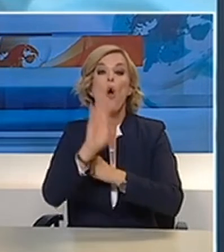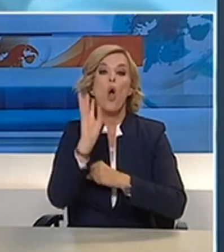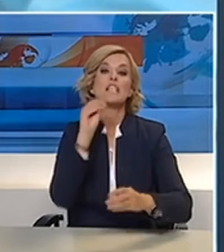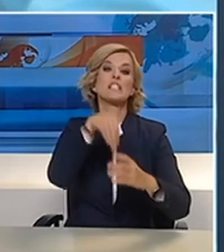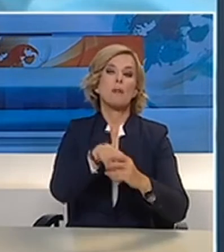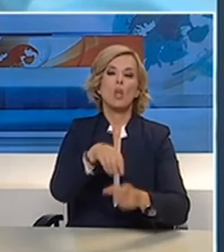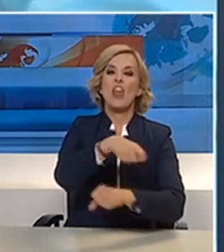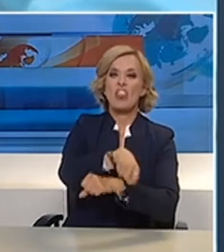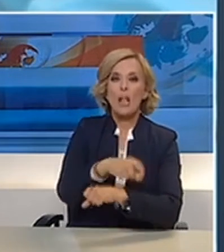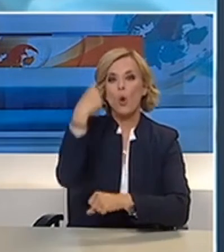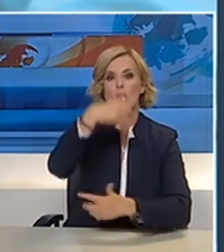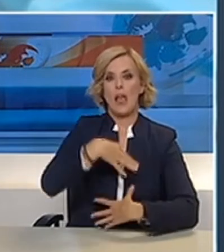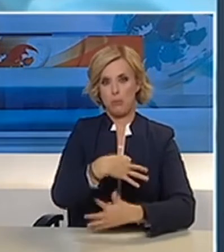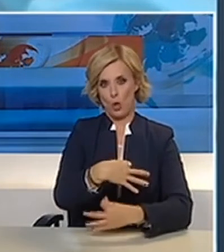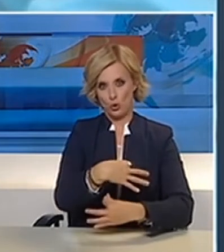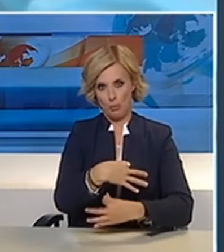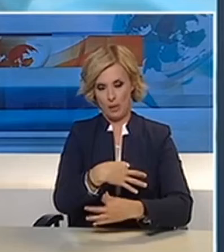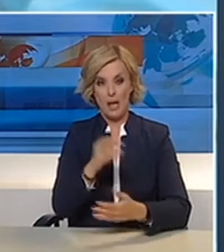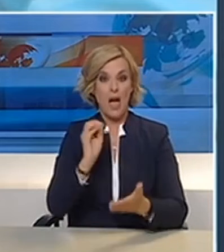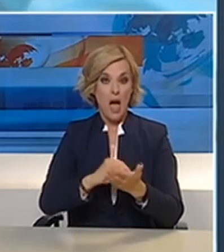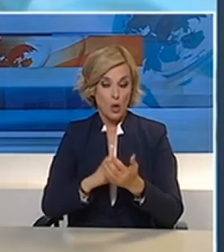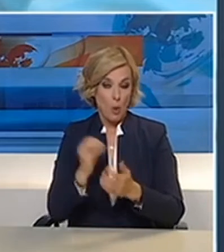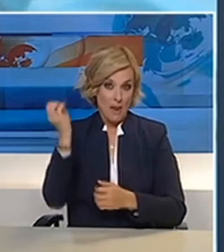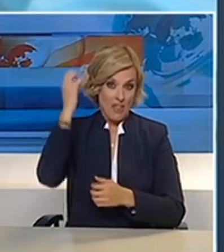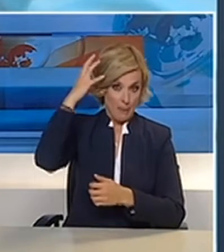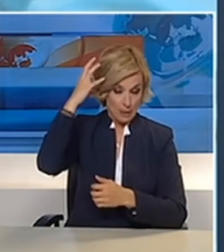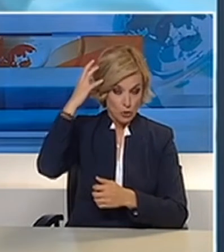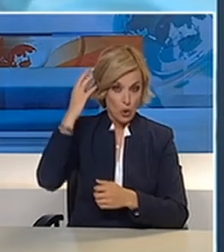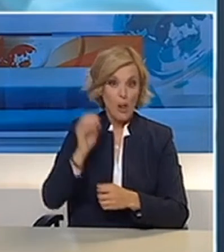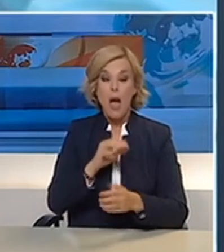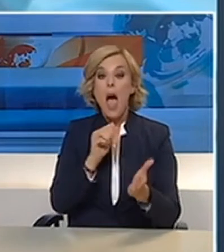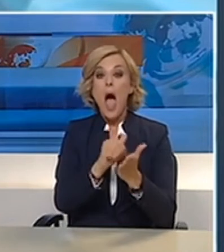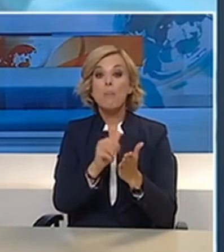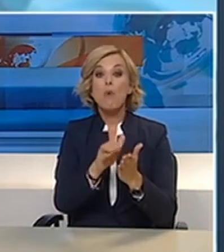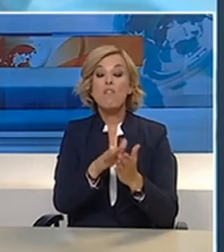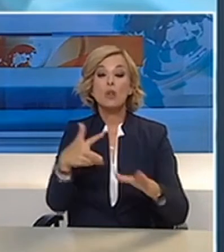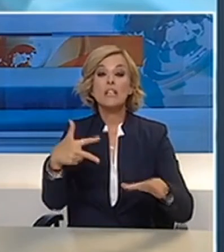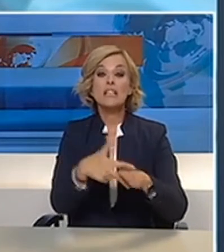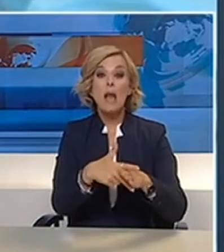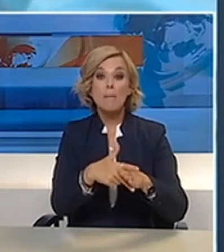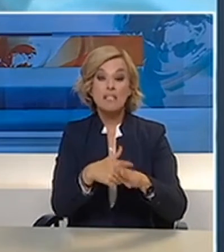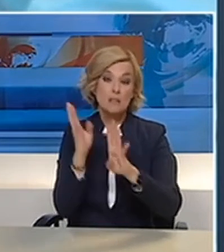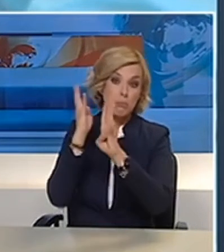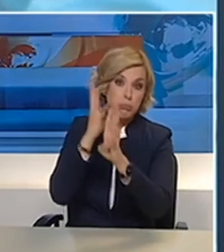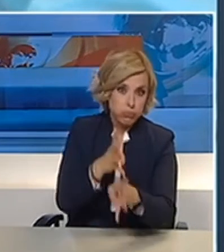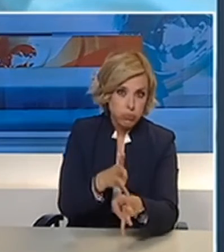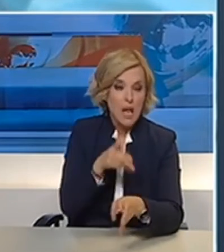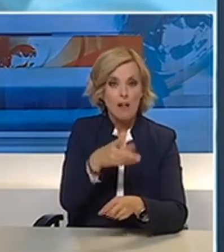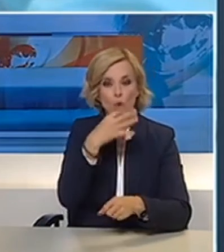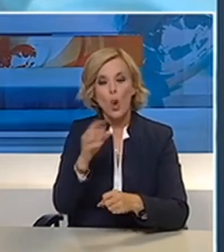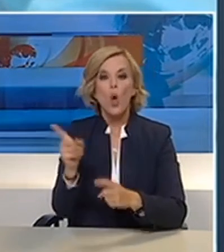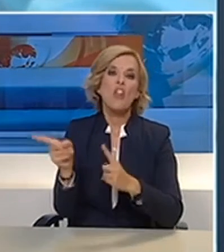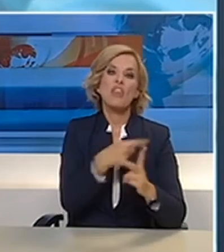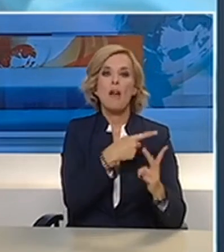διαδίκων. Θα ήθελα επίσης να υπενθυμίσω ότι για να αποφευθεί ο συνωστισμός στις τράπεζες, οι συντάξεις και αυτό το μήνα θα καταβληθούν σε διαφορετικές